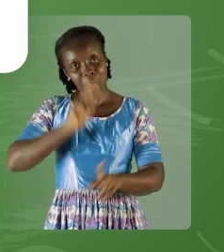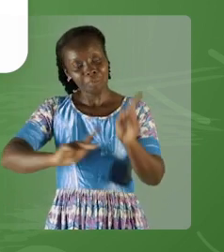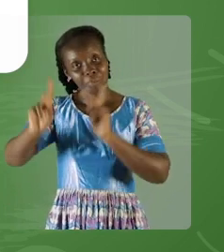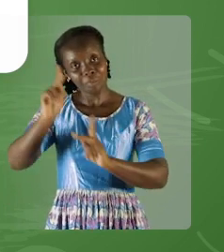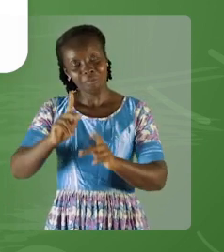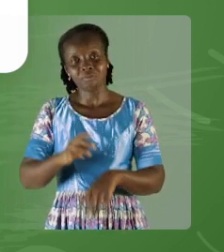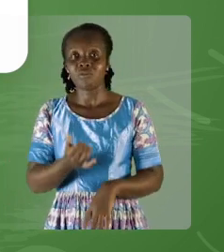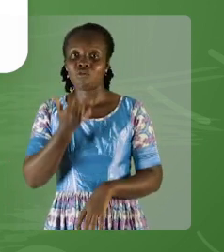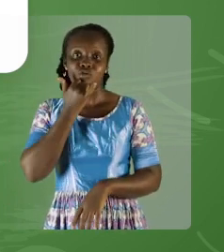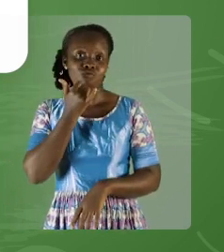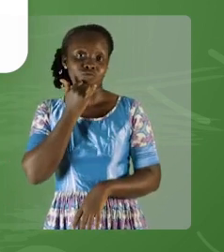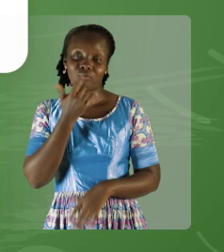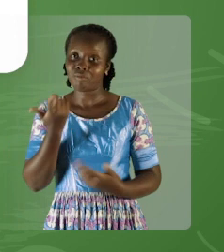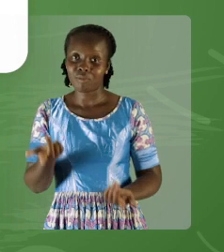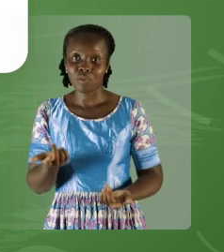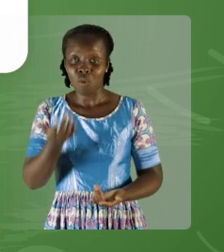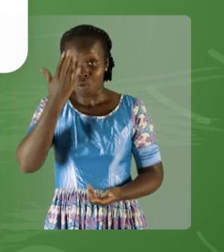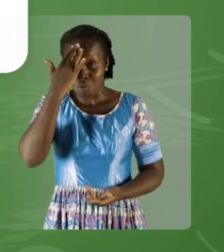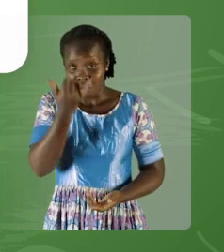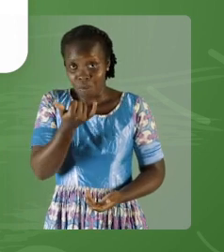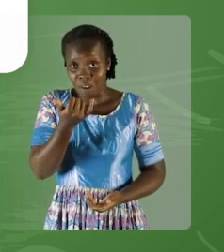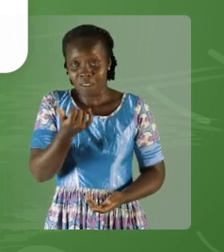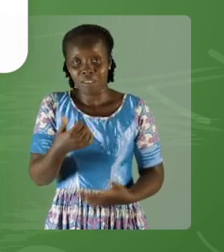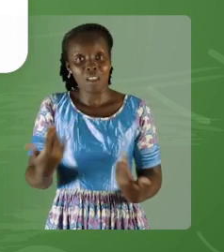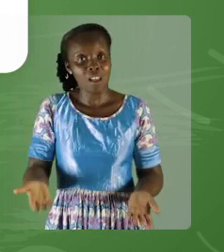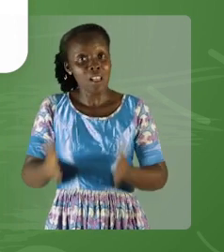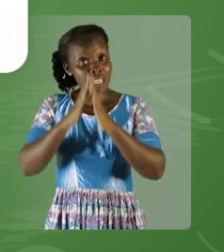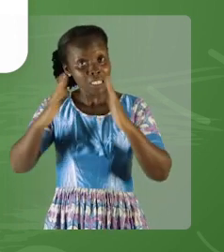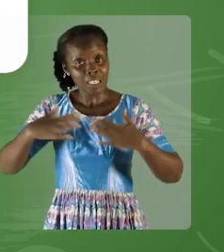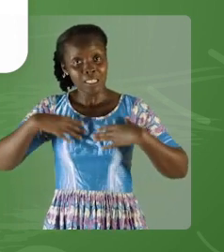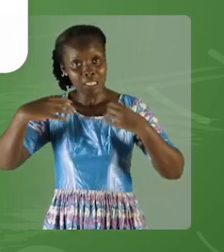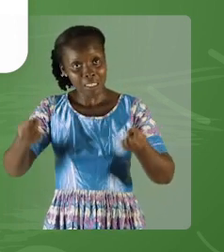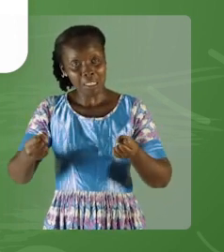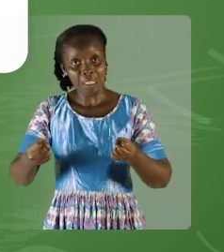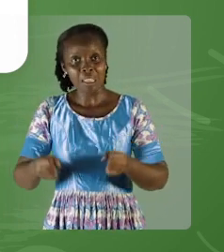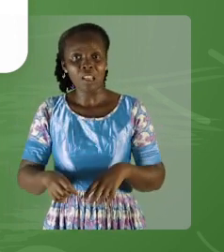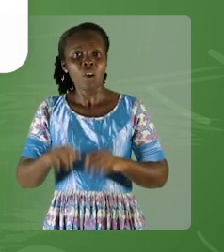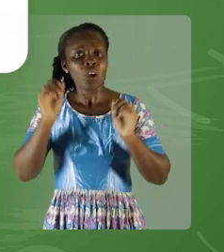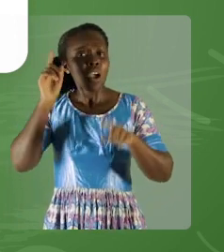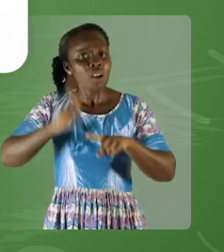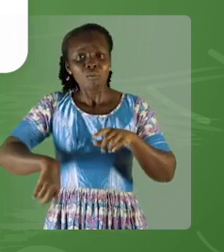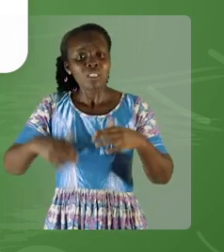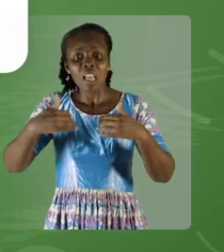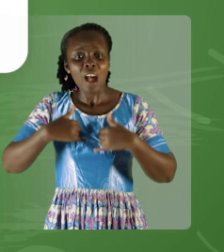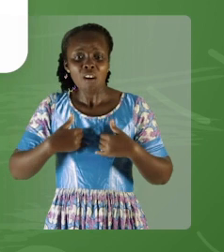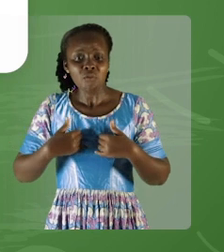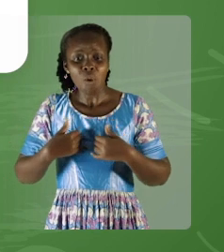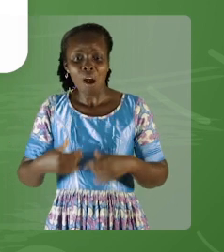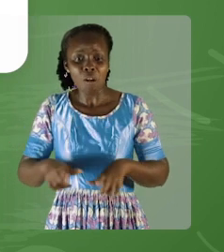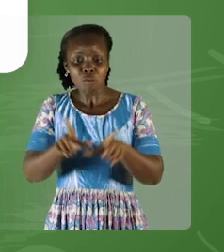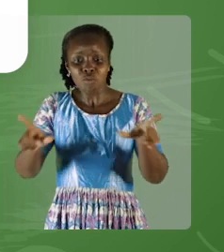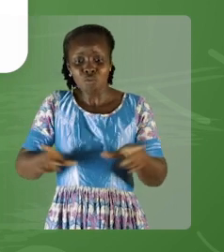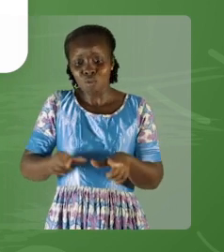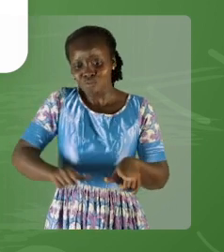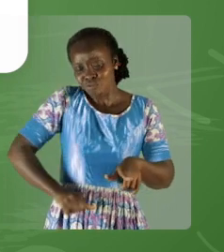médicales aux populations. Ça, c'est faux parce que dans le centre de santé, on ne peut pas avoir les